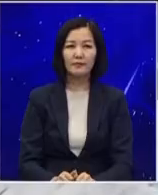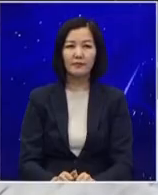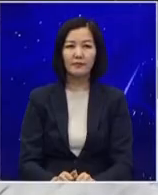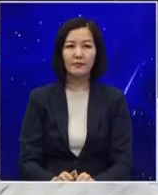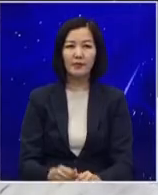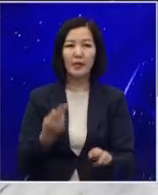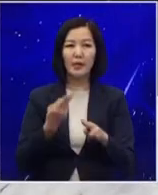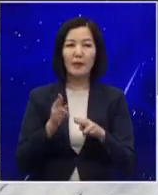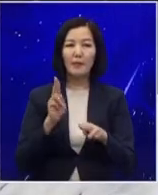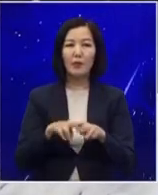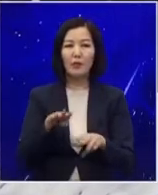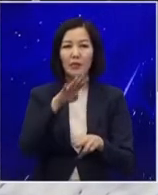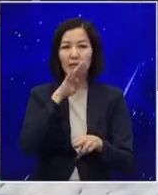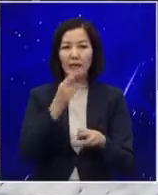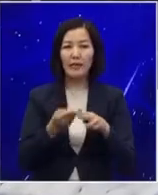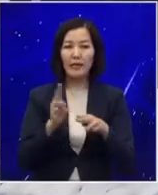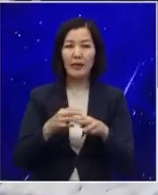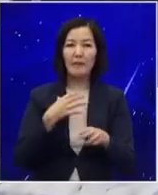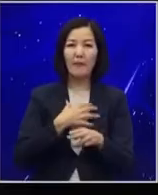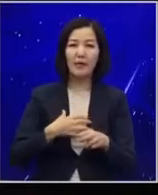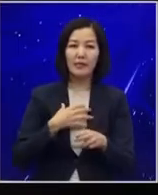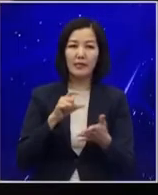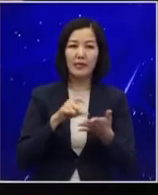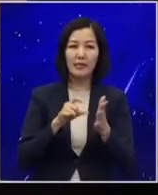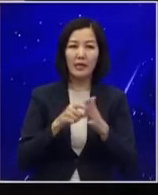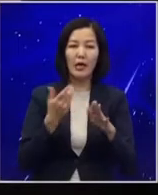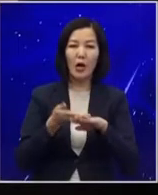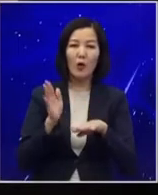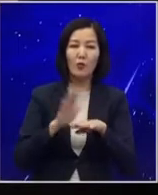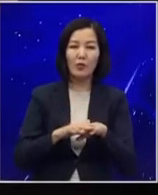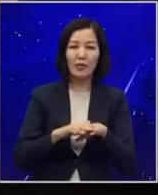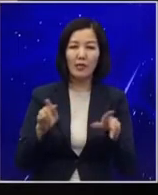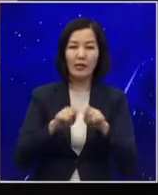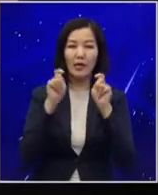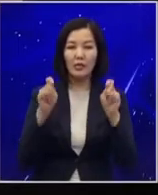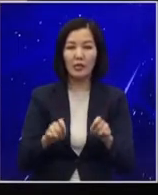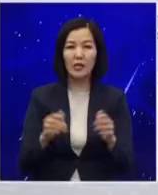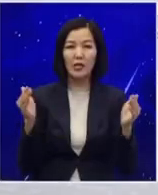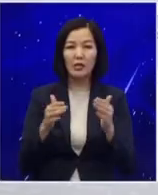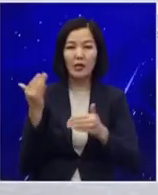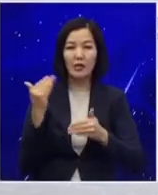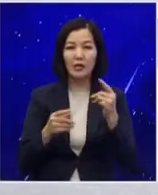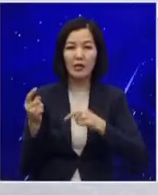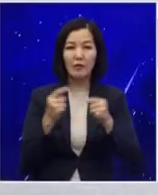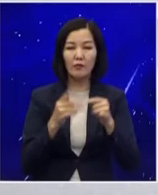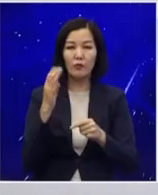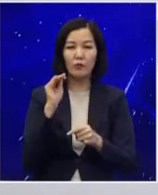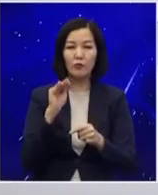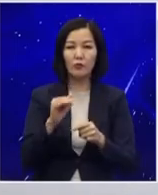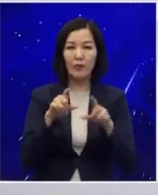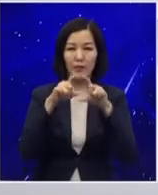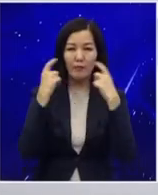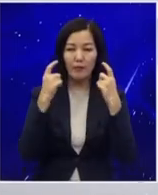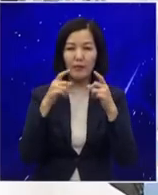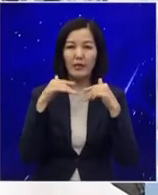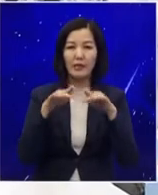Бұл Текелдегі ең маңызды цехқа айналды. Пандемияның ауыр кезеңінде іске қосылған шағын кәсіпорында айына 400 мың медициналық